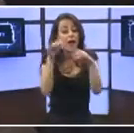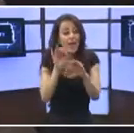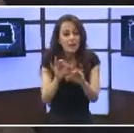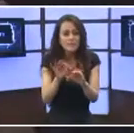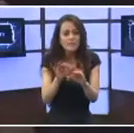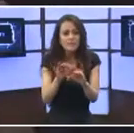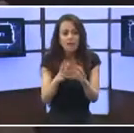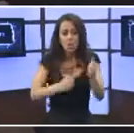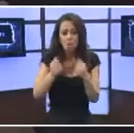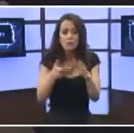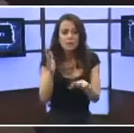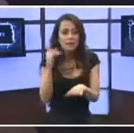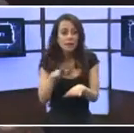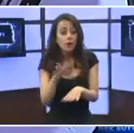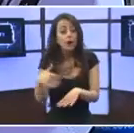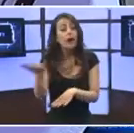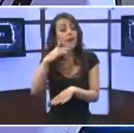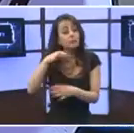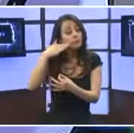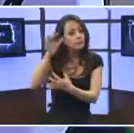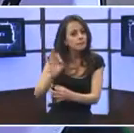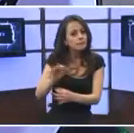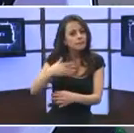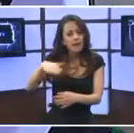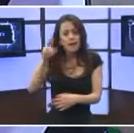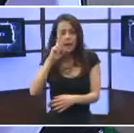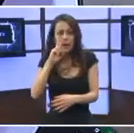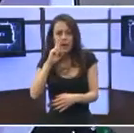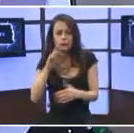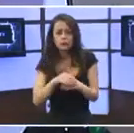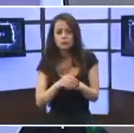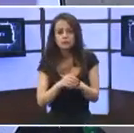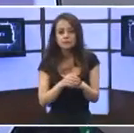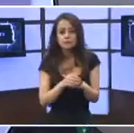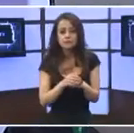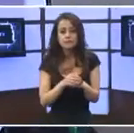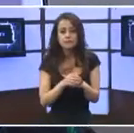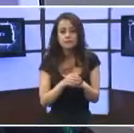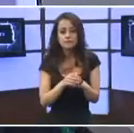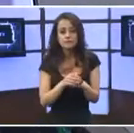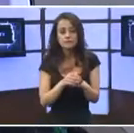de. Zübeyde'si var, hepsi, Hamide'si hepsi var. Hepsi tanıştık. En son evet. Ruh Antalya bir maraton yapıldı engellerle alakalı.